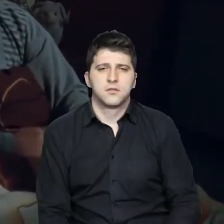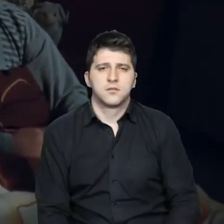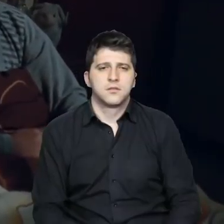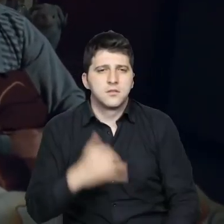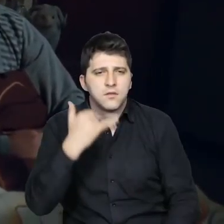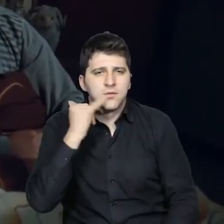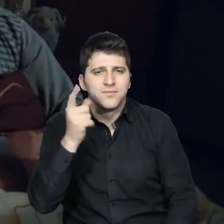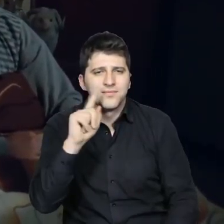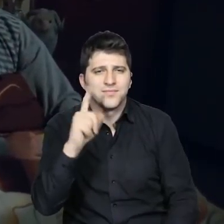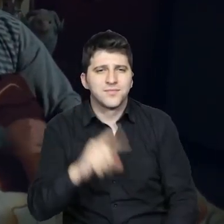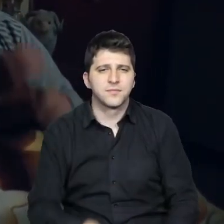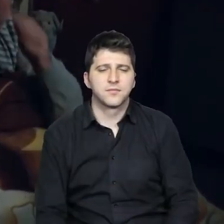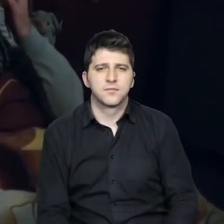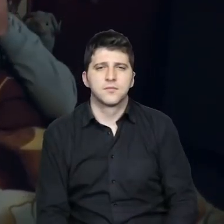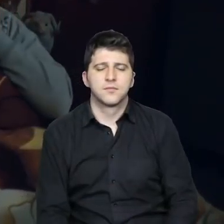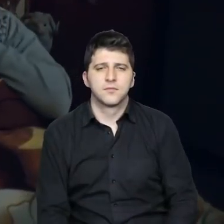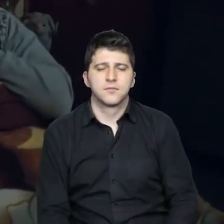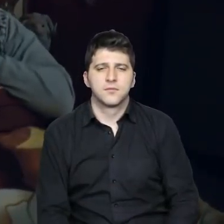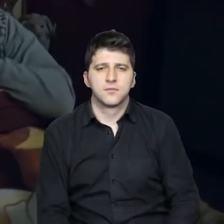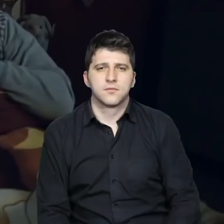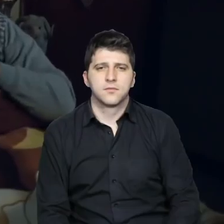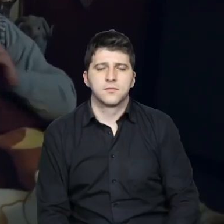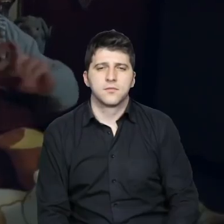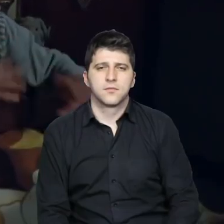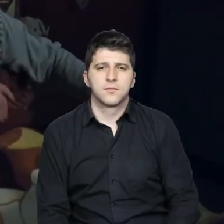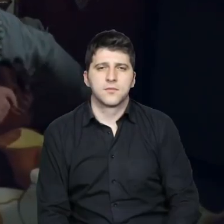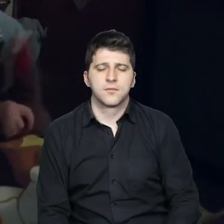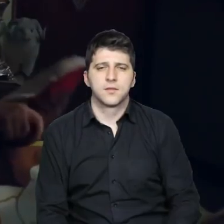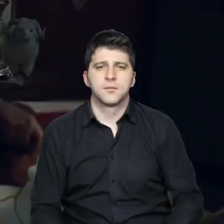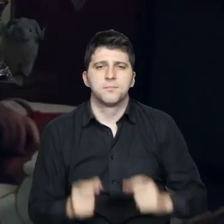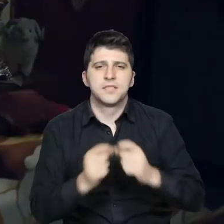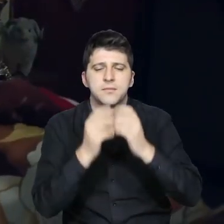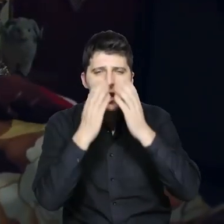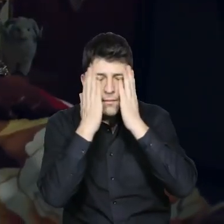geriye attı. Telefon komedinde Yaşar yüzünü sıvazlıyor.